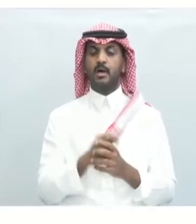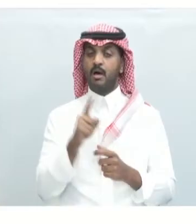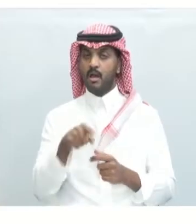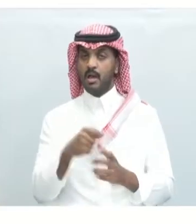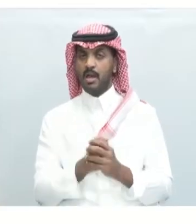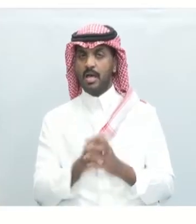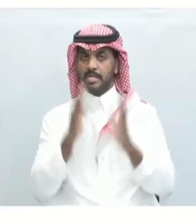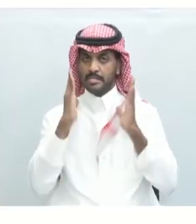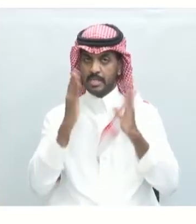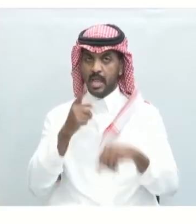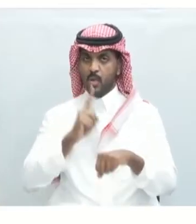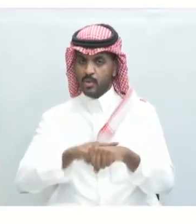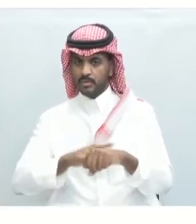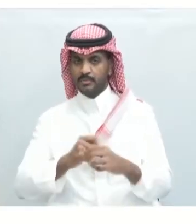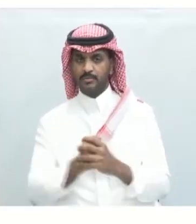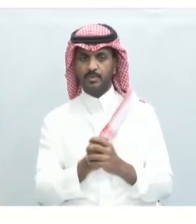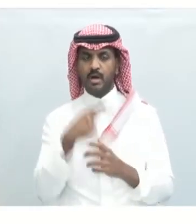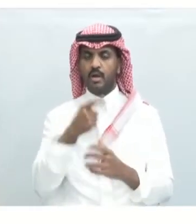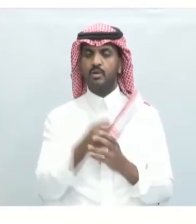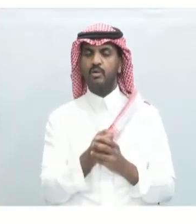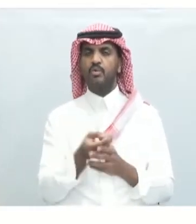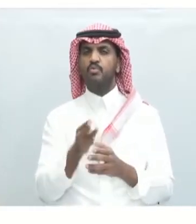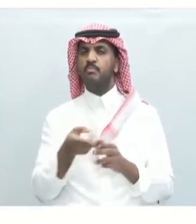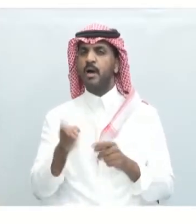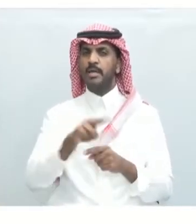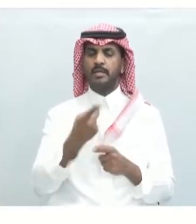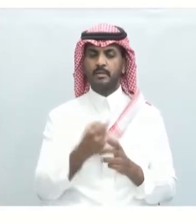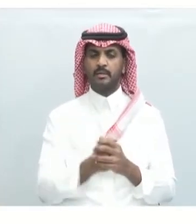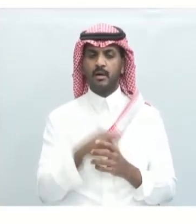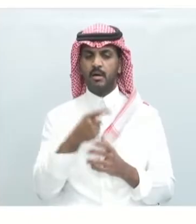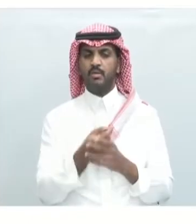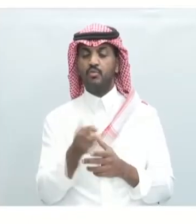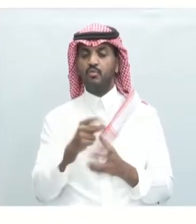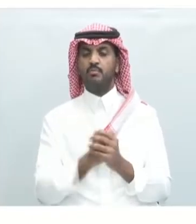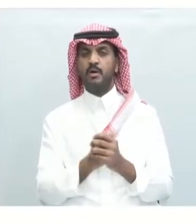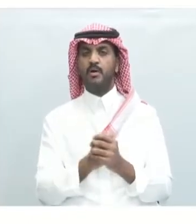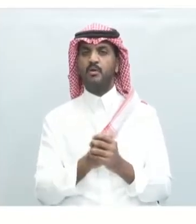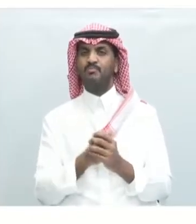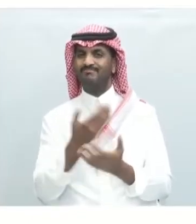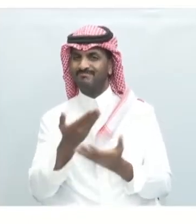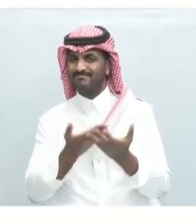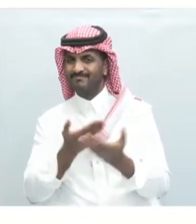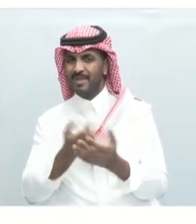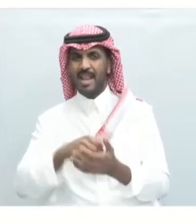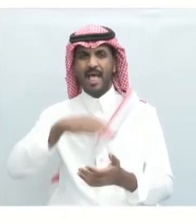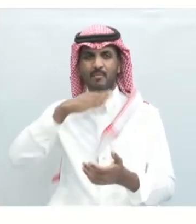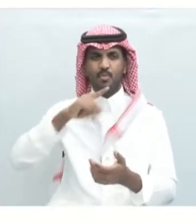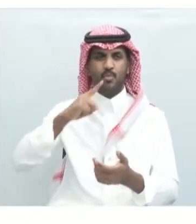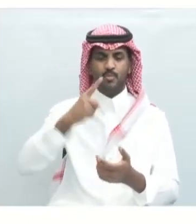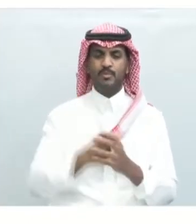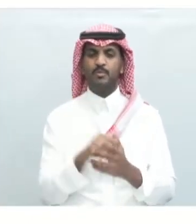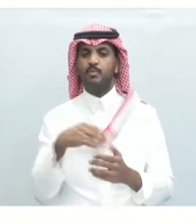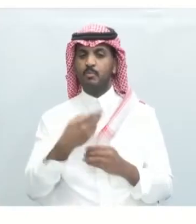الصلاه على وقتها قال ثم اي قال ثم بر الوالدين قال ثم اي